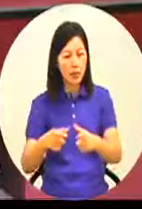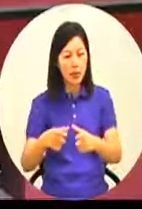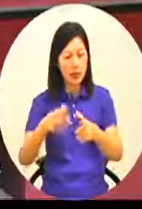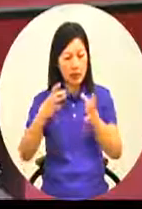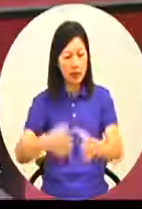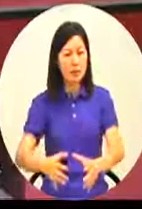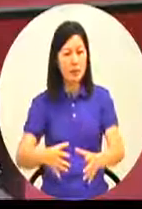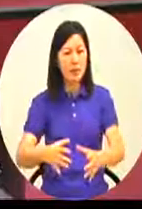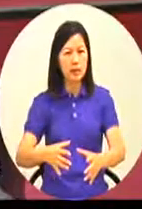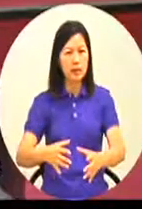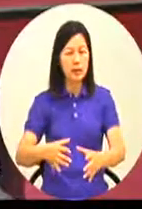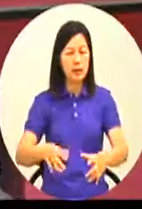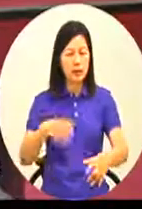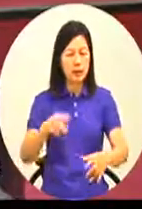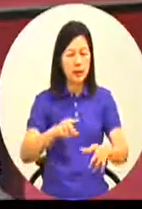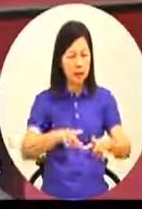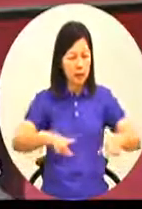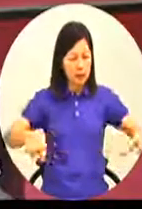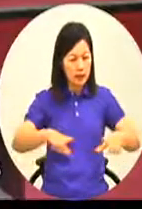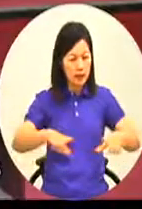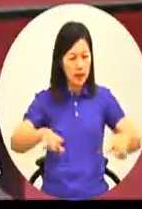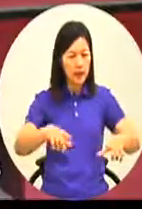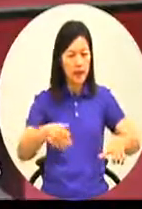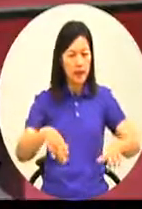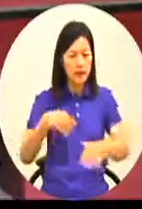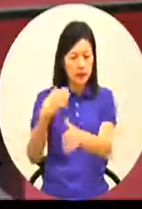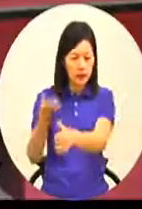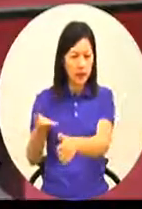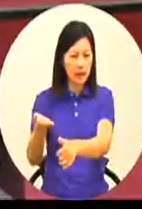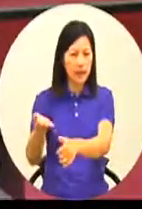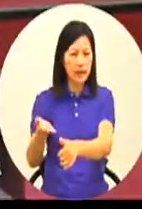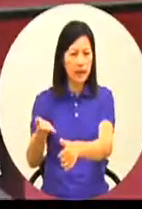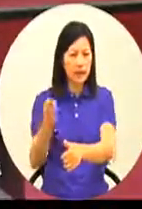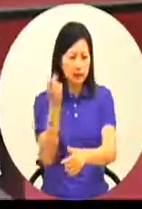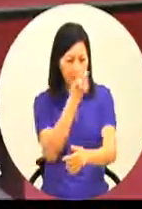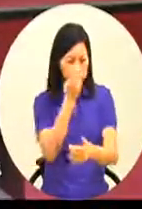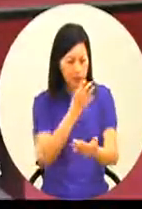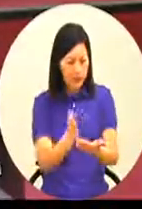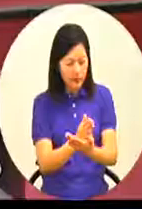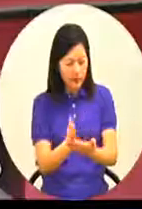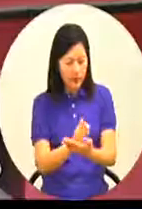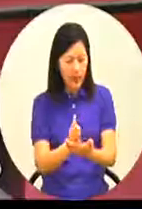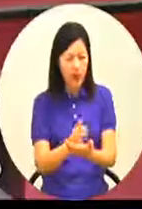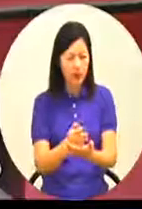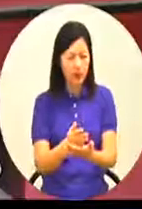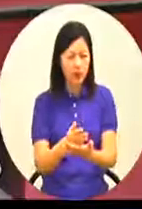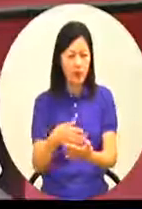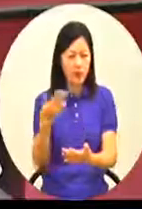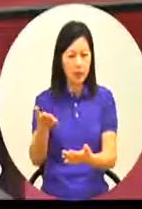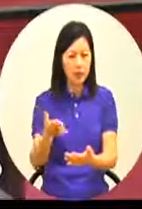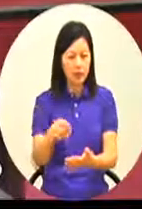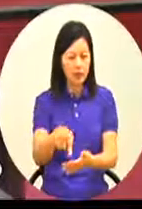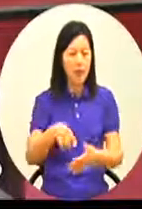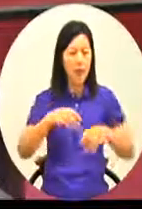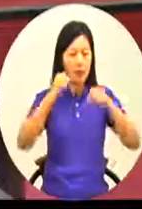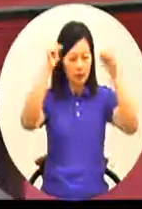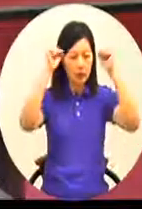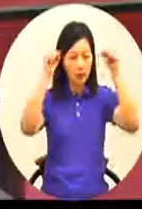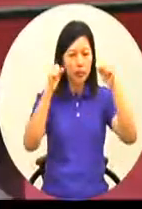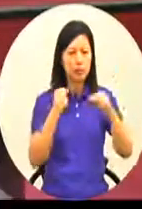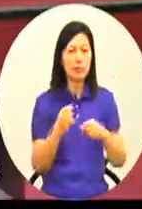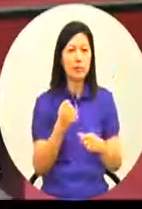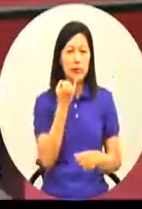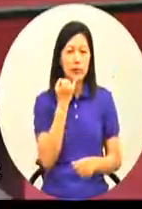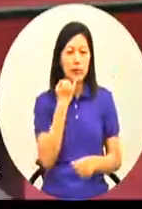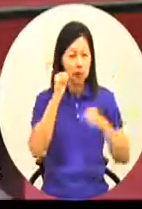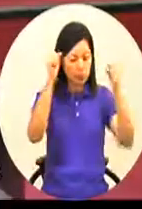较大的一个场域，然后能够来辟建一块区域让他们来运动。那我觉得运动都是好